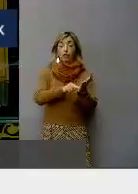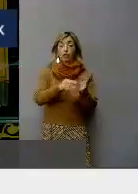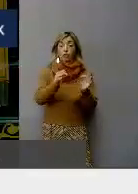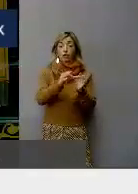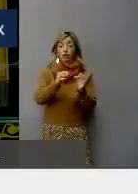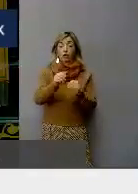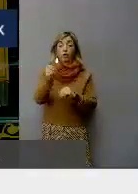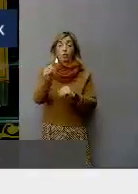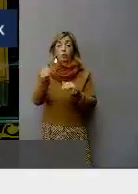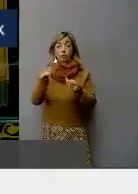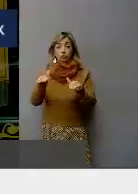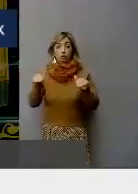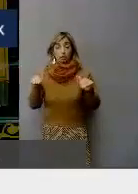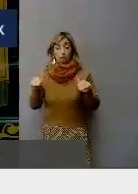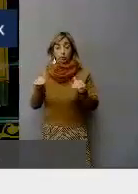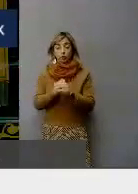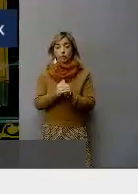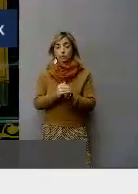e